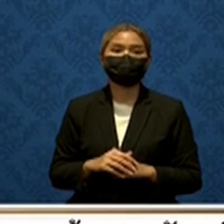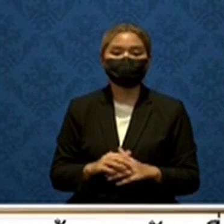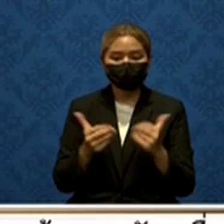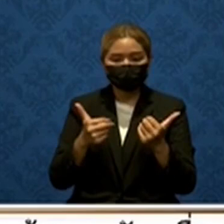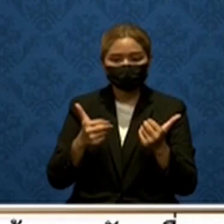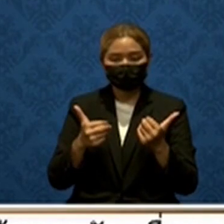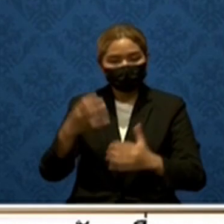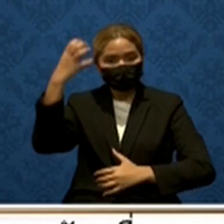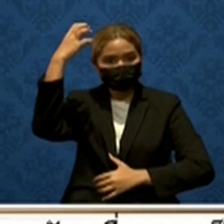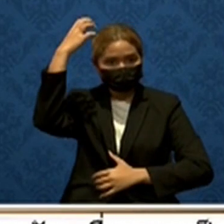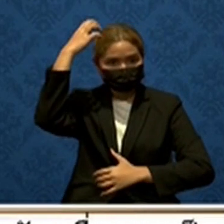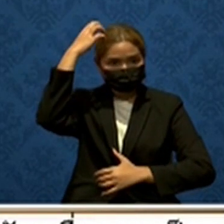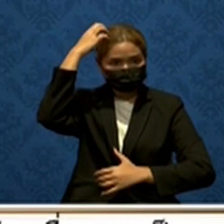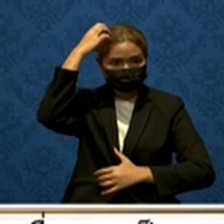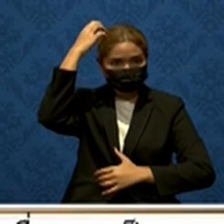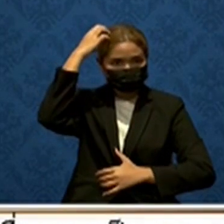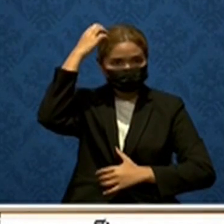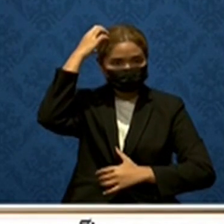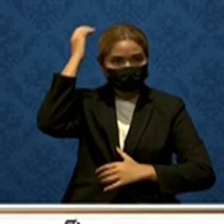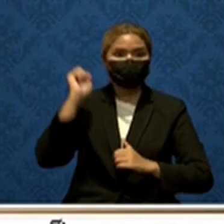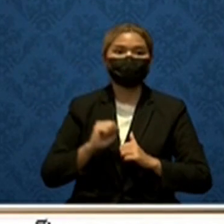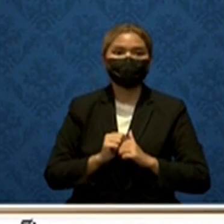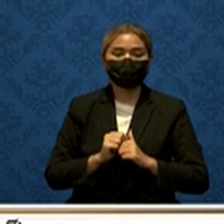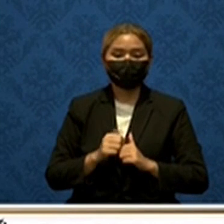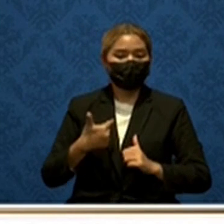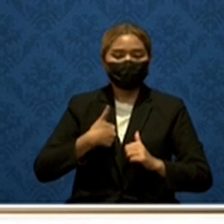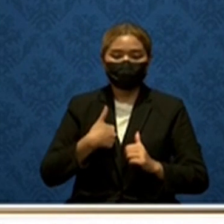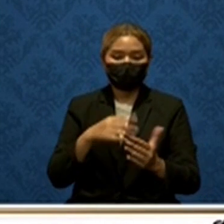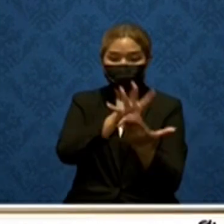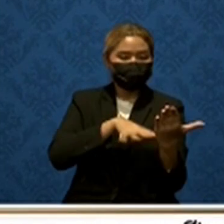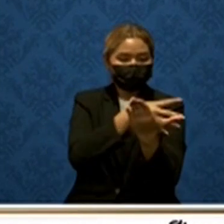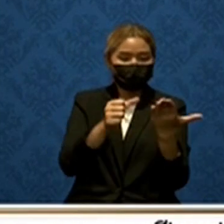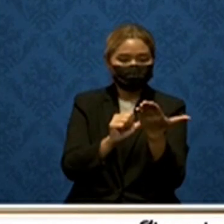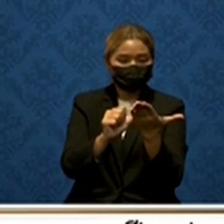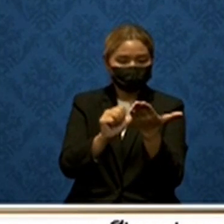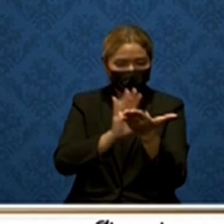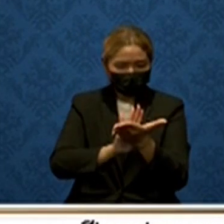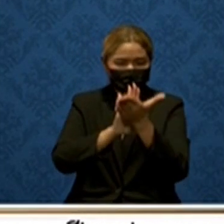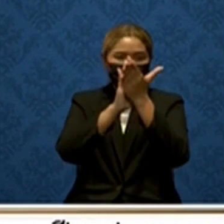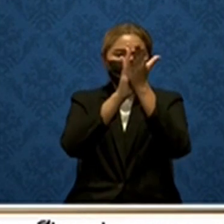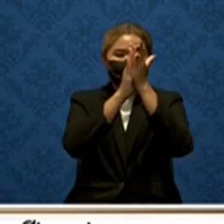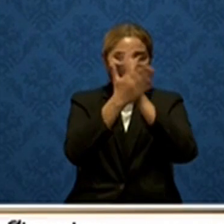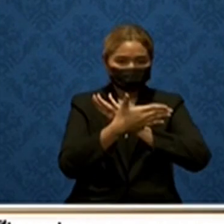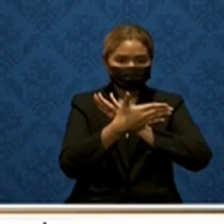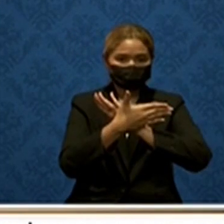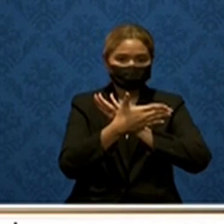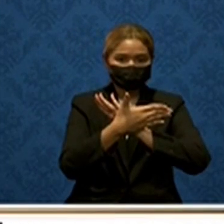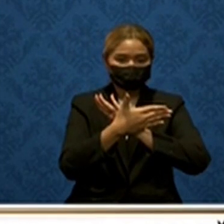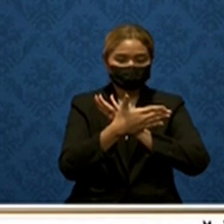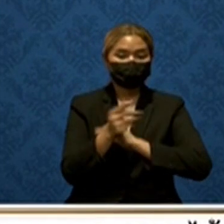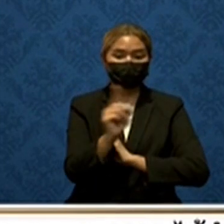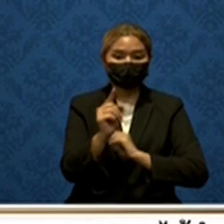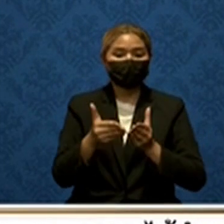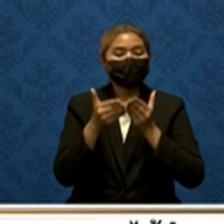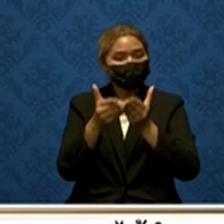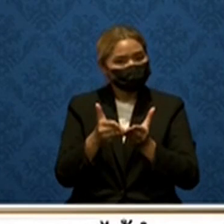ผ่านไปทางลาวปรากฏว่าปีนี้เราเลยปับแผนลดการขนส่งทางบกไปส่งออกทางเรือแทนแล้วก็